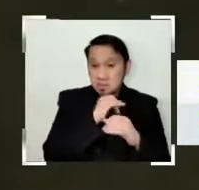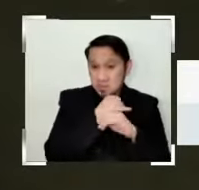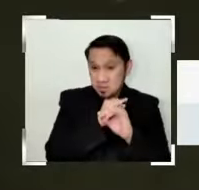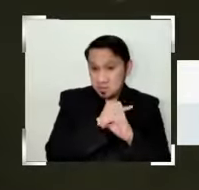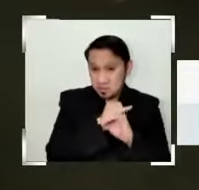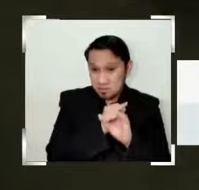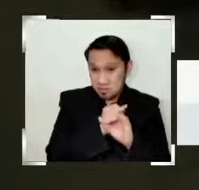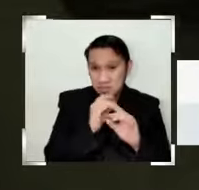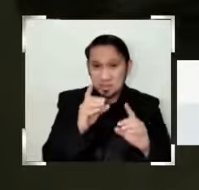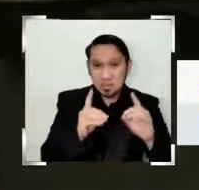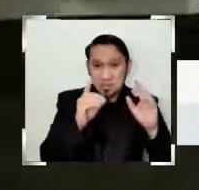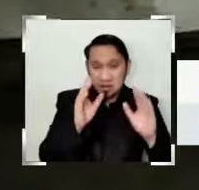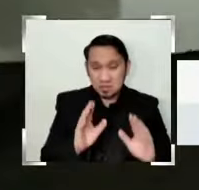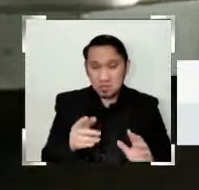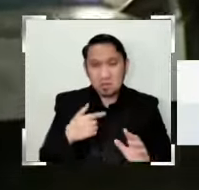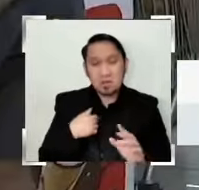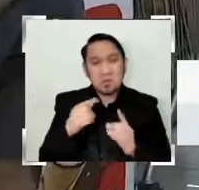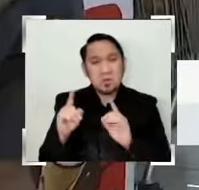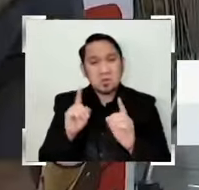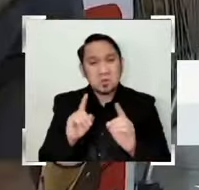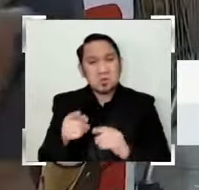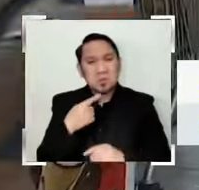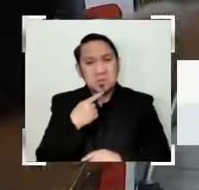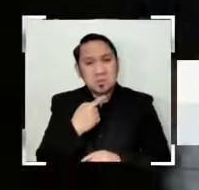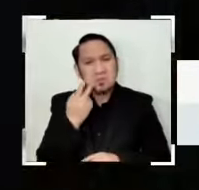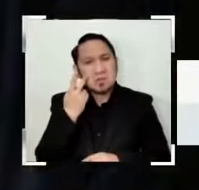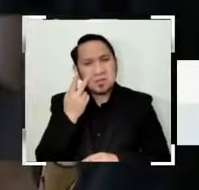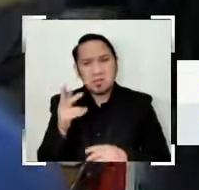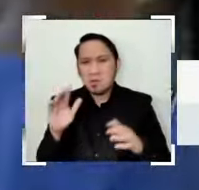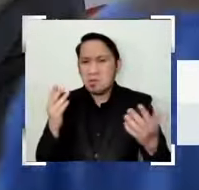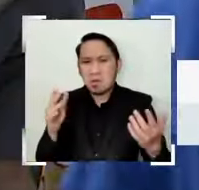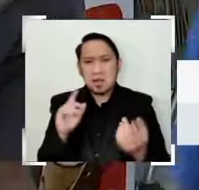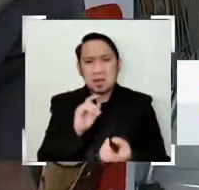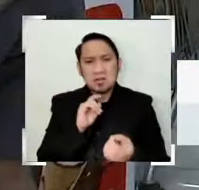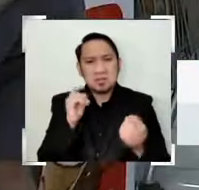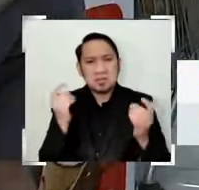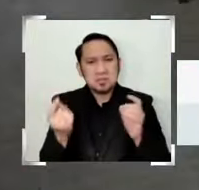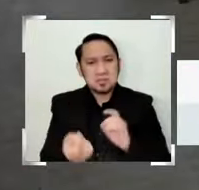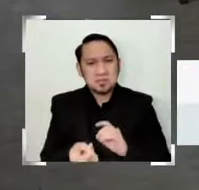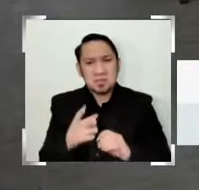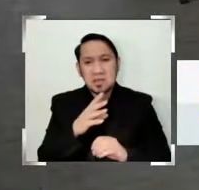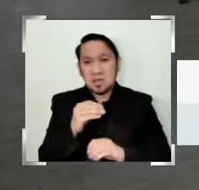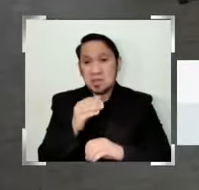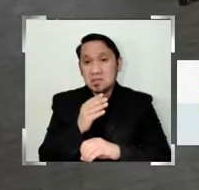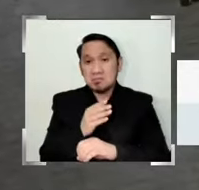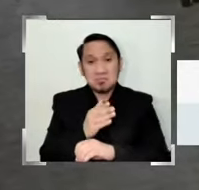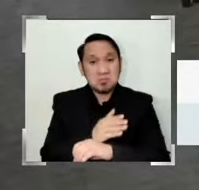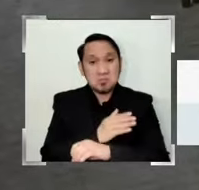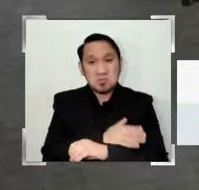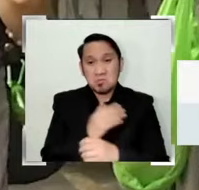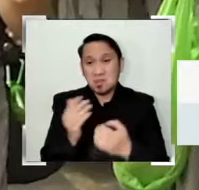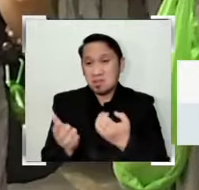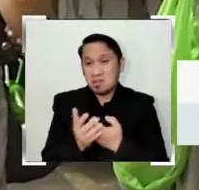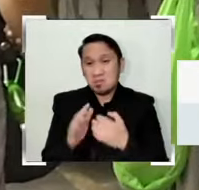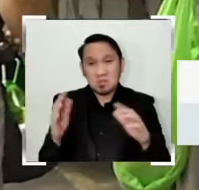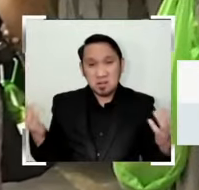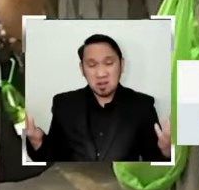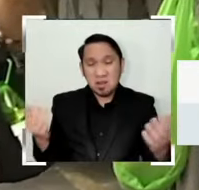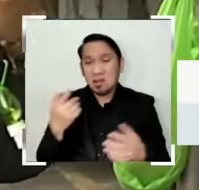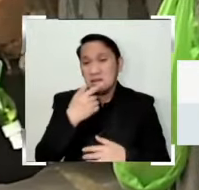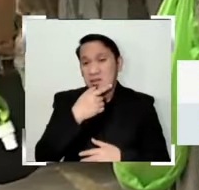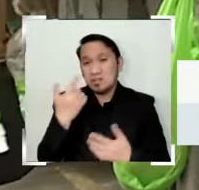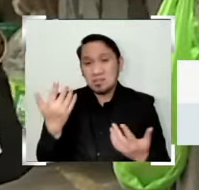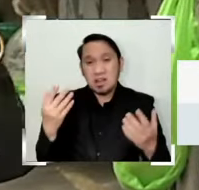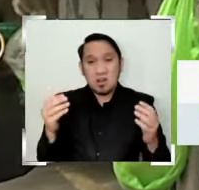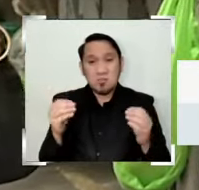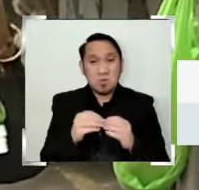Anila, wala silang nakikitang pagbabago sa lagay ng bansa at takbo ng ekonomiya. Mas lumala pa nga raw ngayon dahil sa pagtaas ng mga